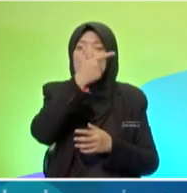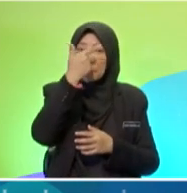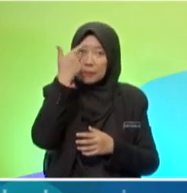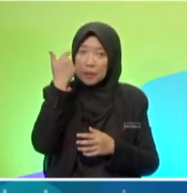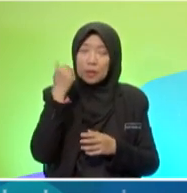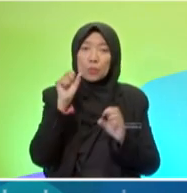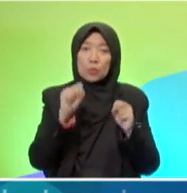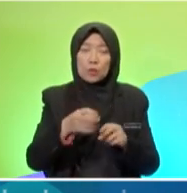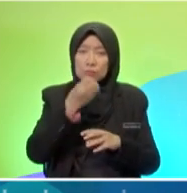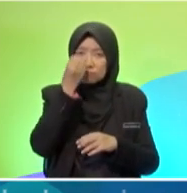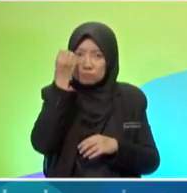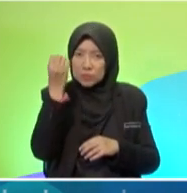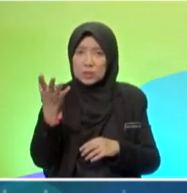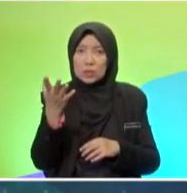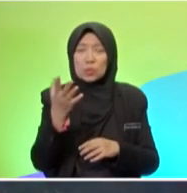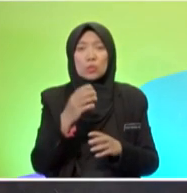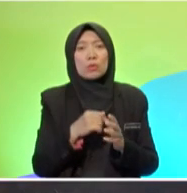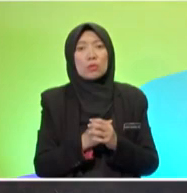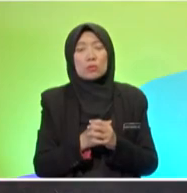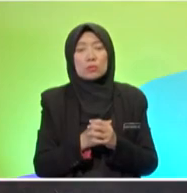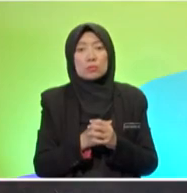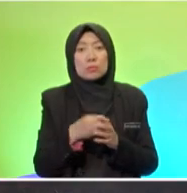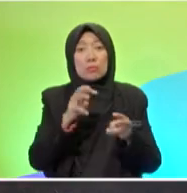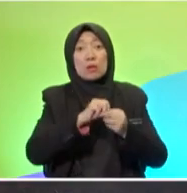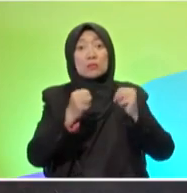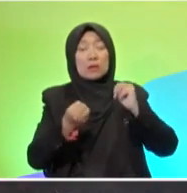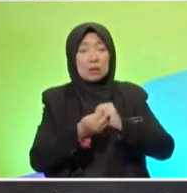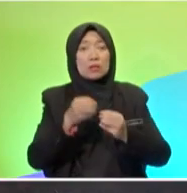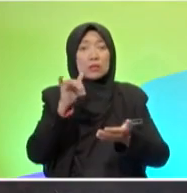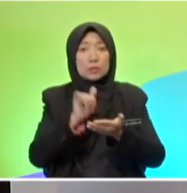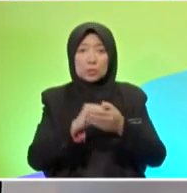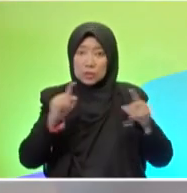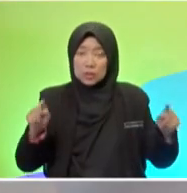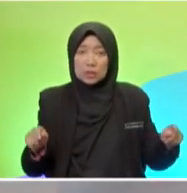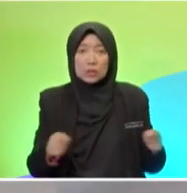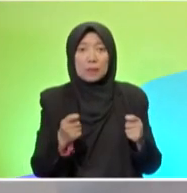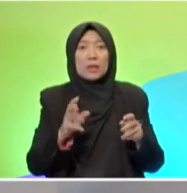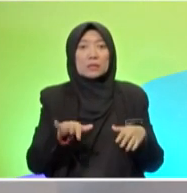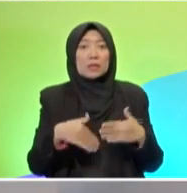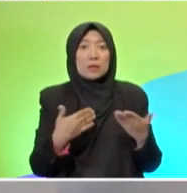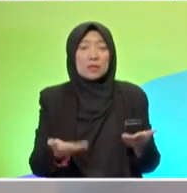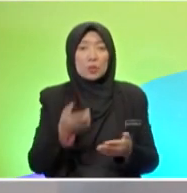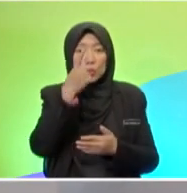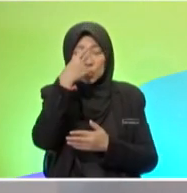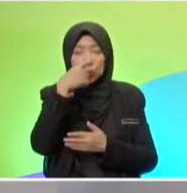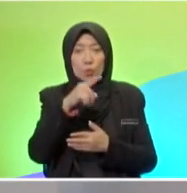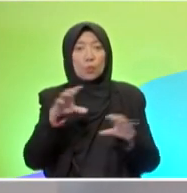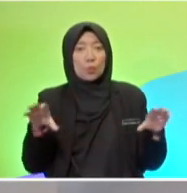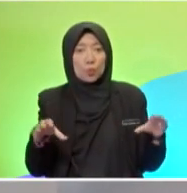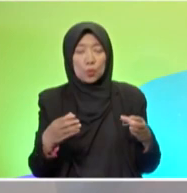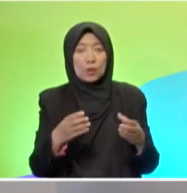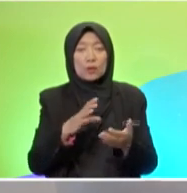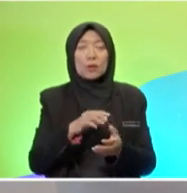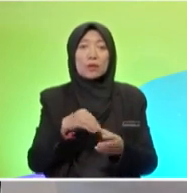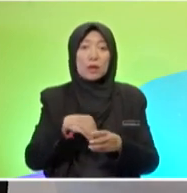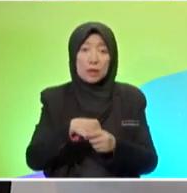tentang permasalahan yang berlaku itu adalah satu tindakan bagaimana saya mengaplikasi apa yang dia belajar dengan situasi